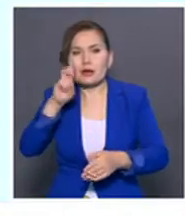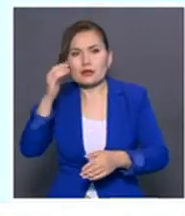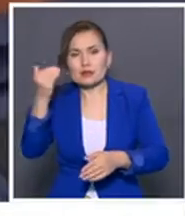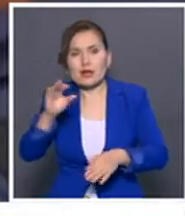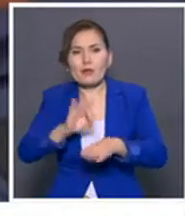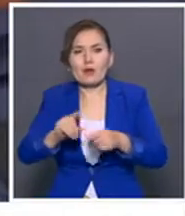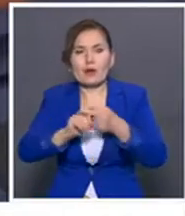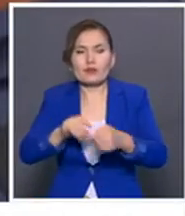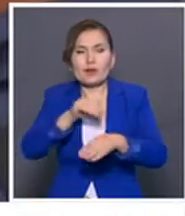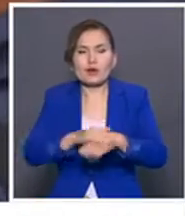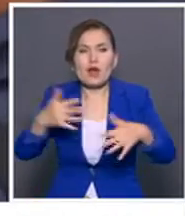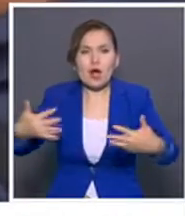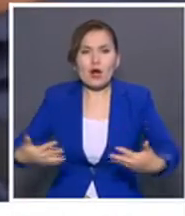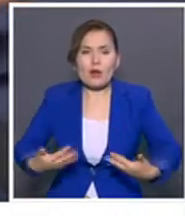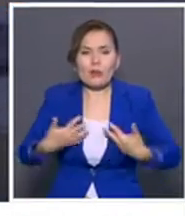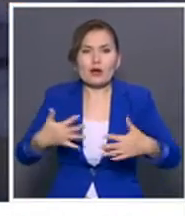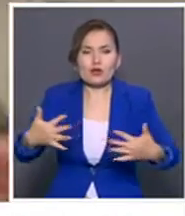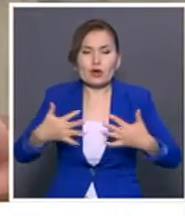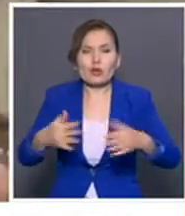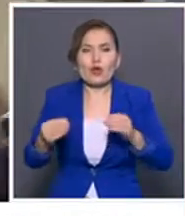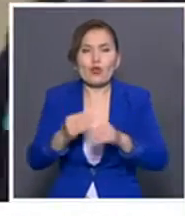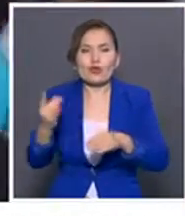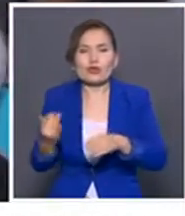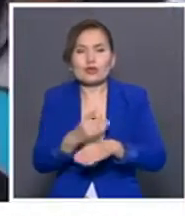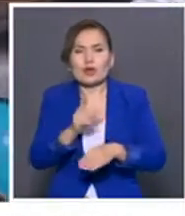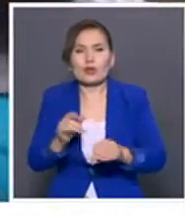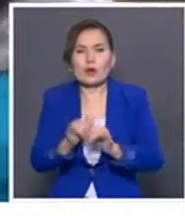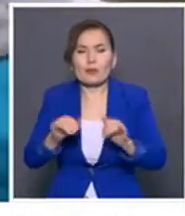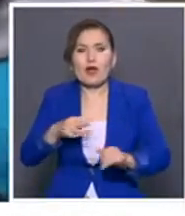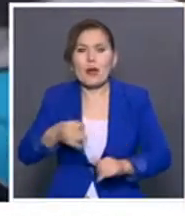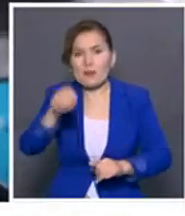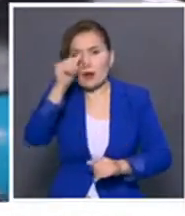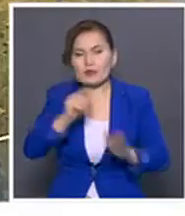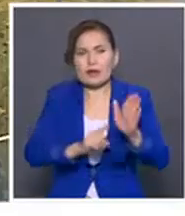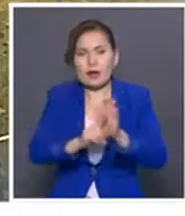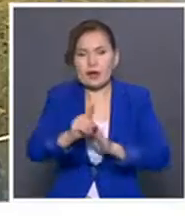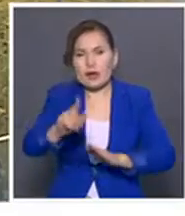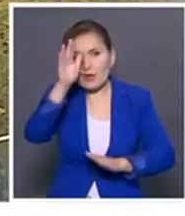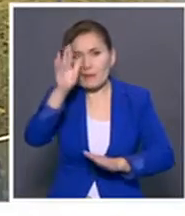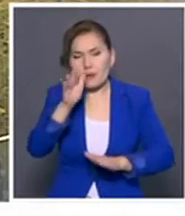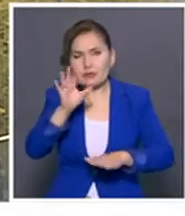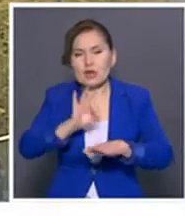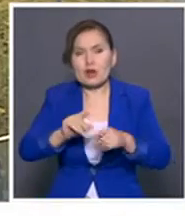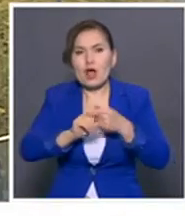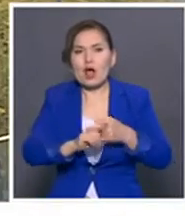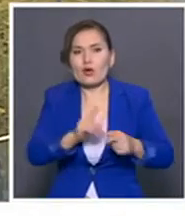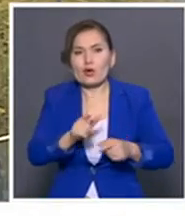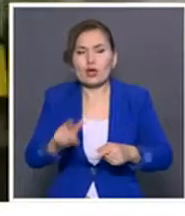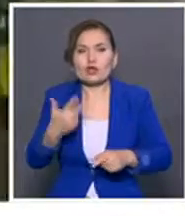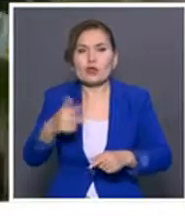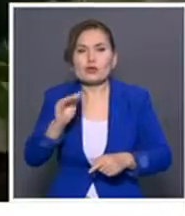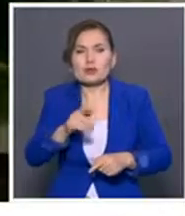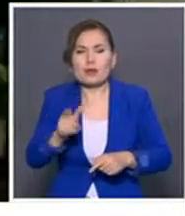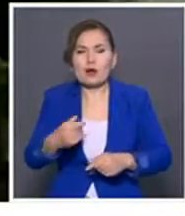ішінде пневмонияға шалдыққандардың саны 10 есеге өскен. Ауру мамыр айында өршіді. Осы жылдың алғашқы 5 айында бұл індеттен 30 мыңға жуық адам қайтыс